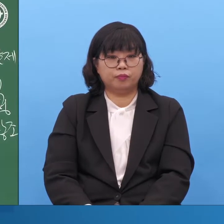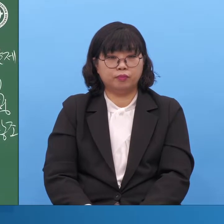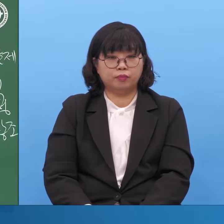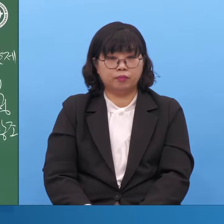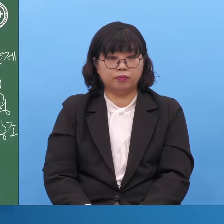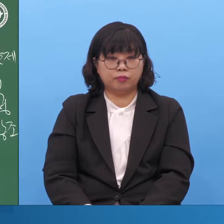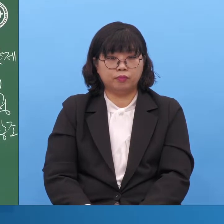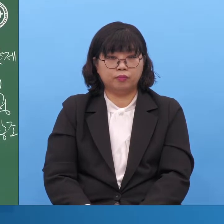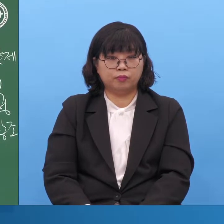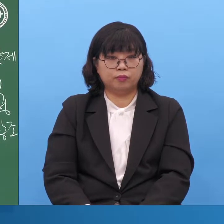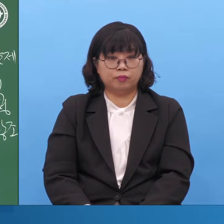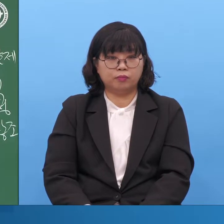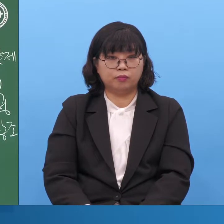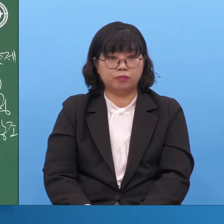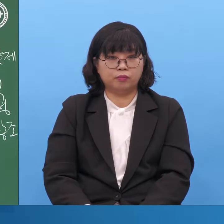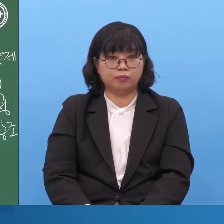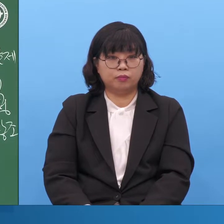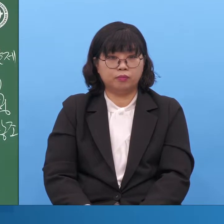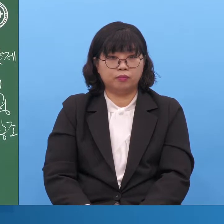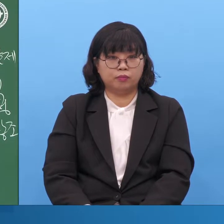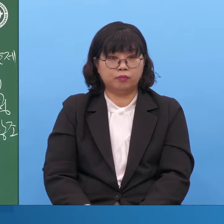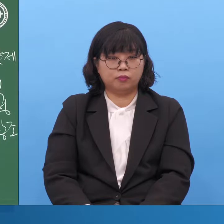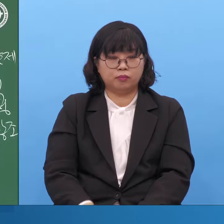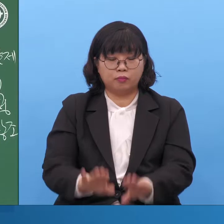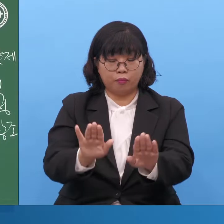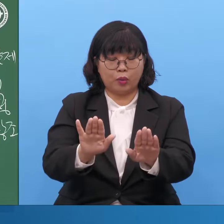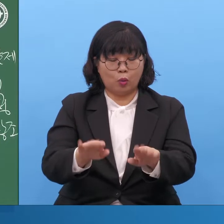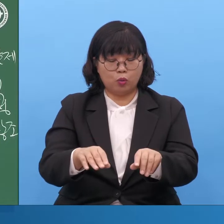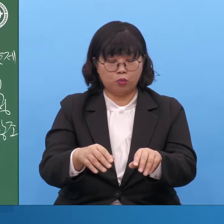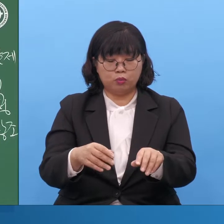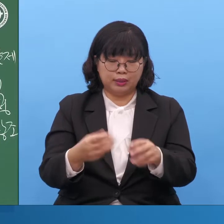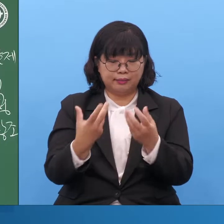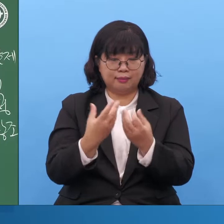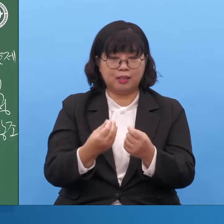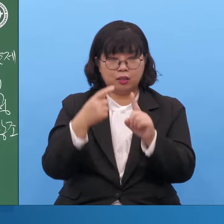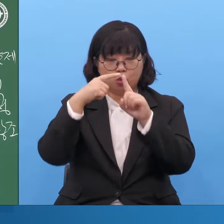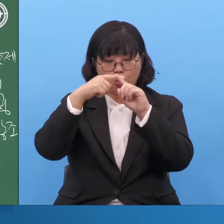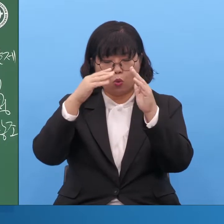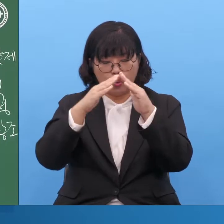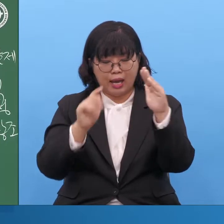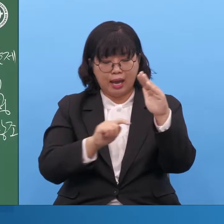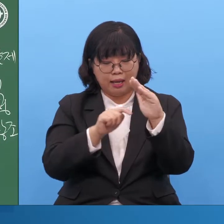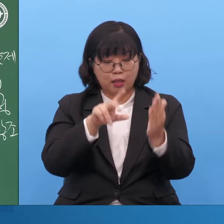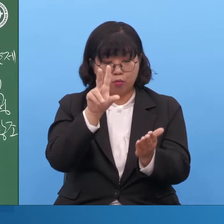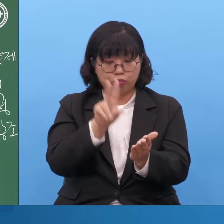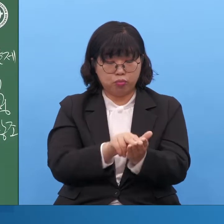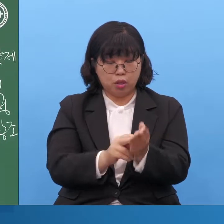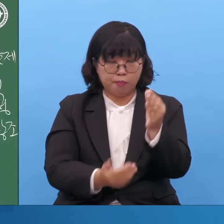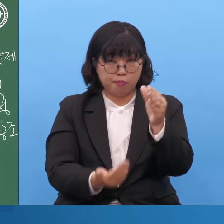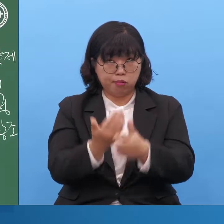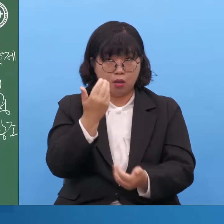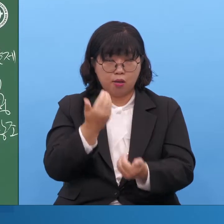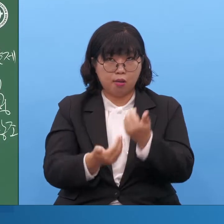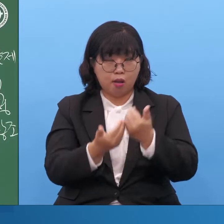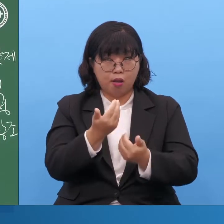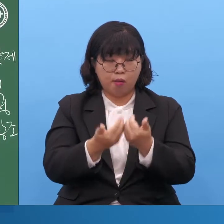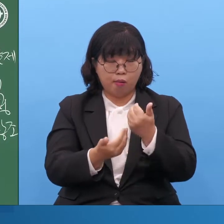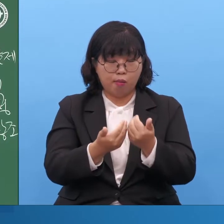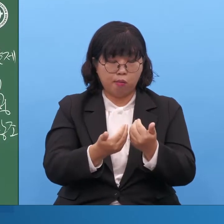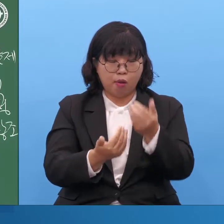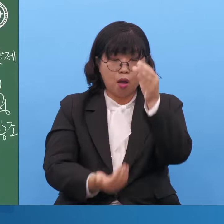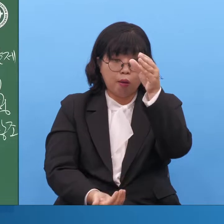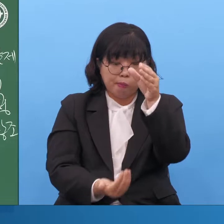그걸 시비를 가리려고 할 겁니다. A difficulty arises inside of your church or in the places that you go to. Most people will try to just analyze that. 그거는 가만히